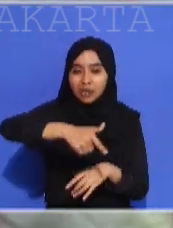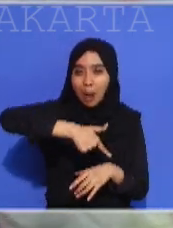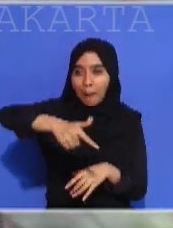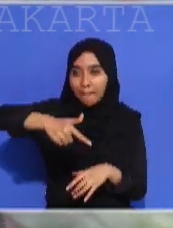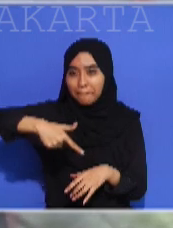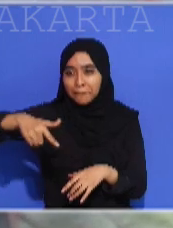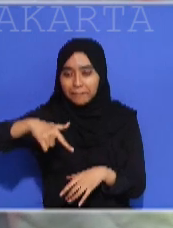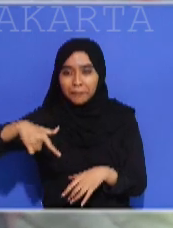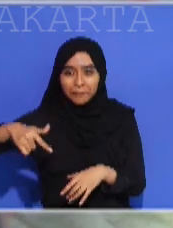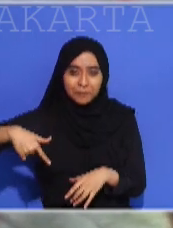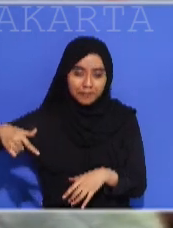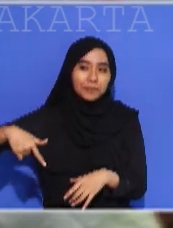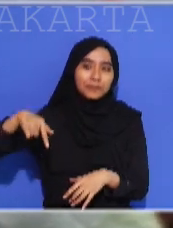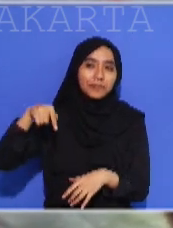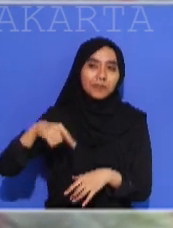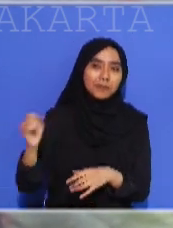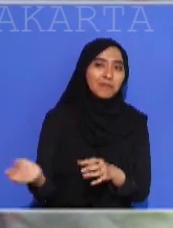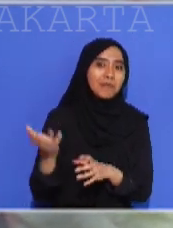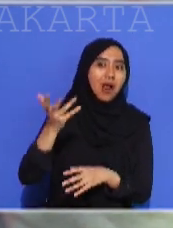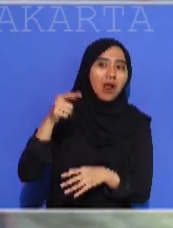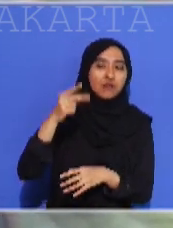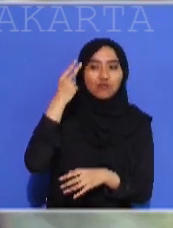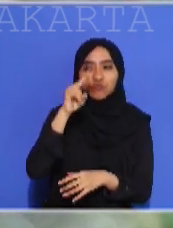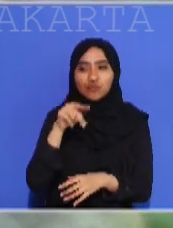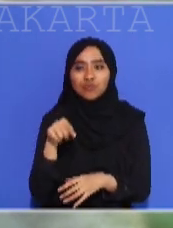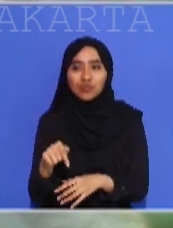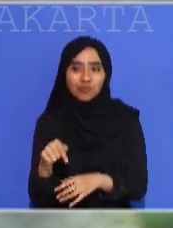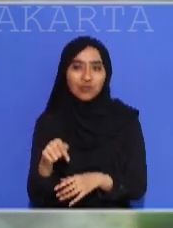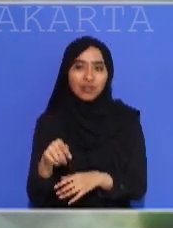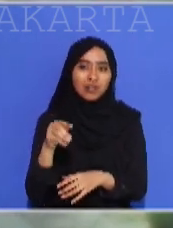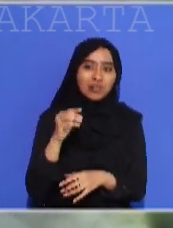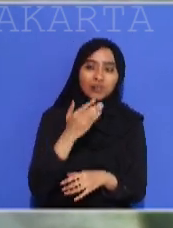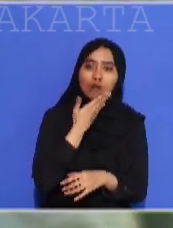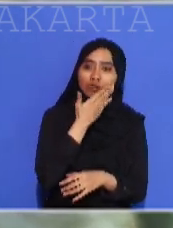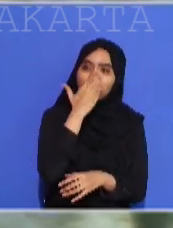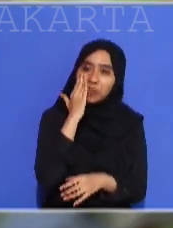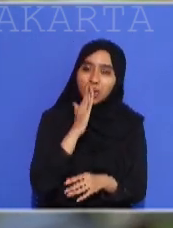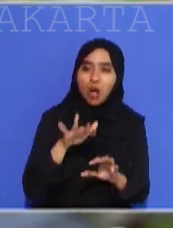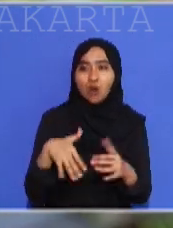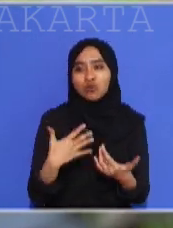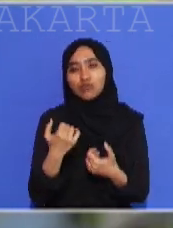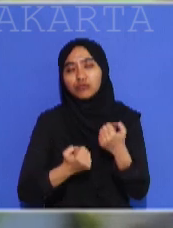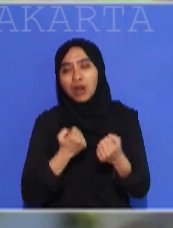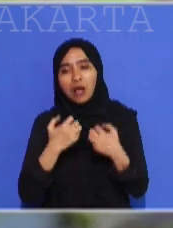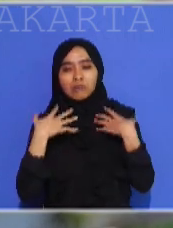jet munet industri kosmetik pangus